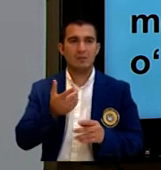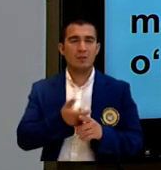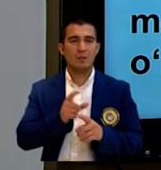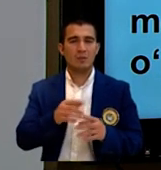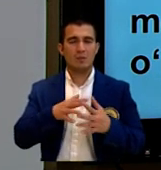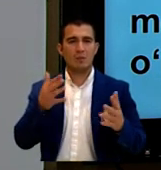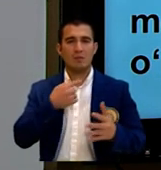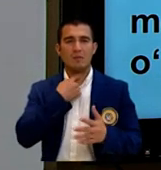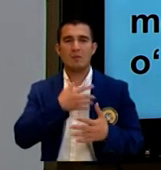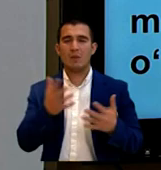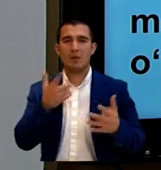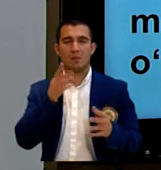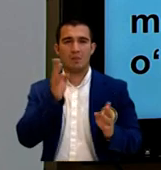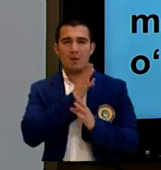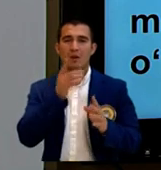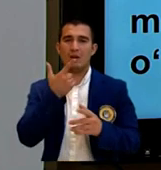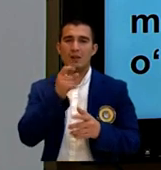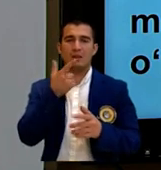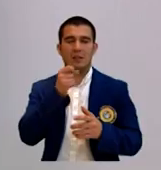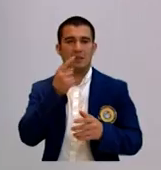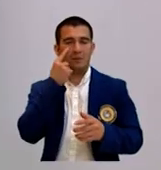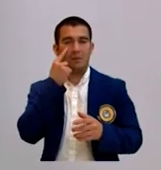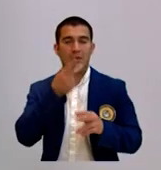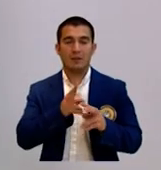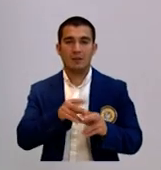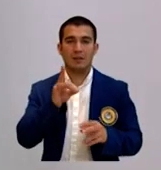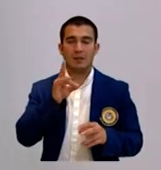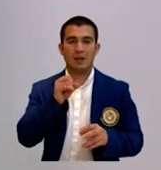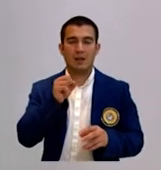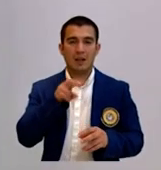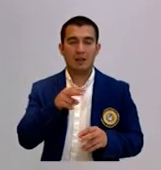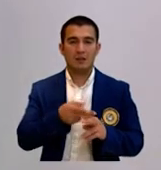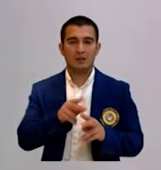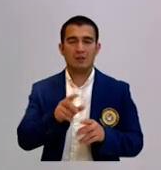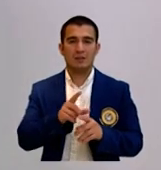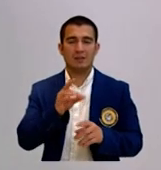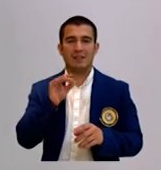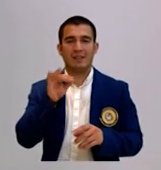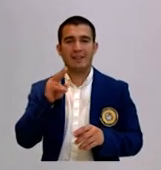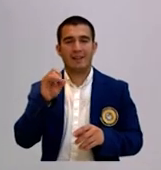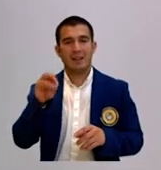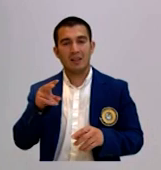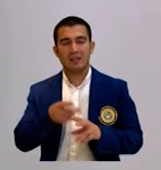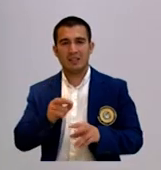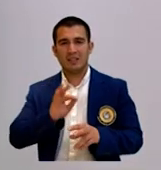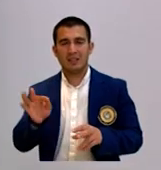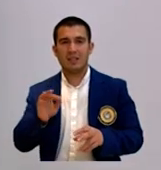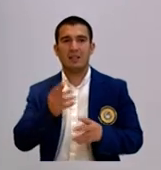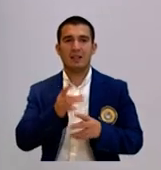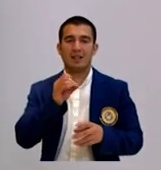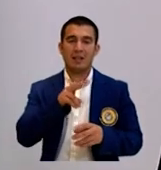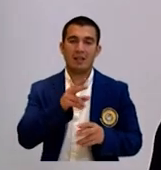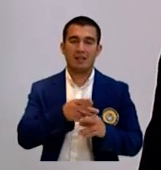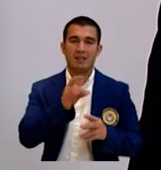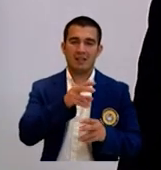uchraydigan gazlar real gazlar deb qaraladi. Ya'ni real gazlar hisoblanadi. Ularni ideal gaz deb hisoblashimiz uchun ular orasidagi